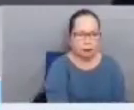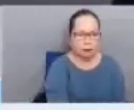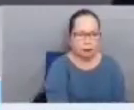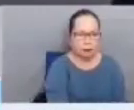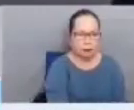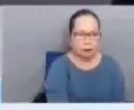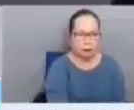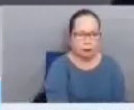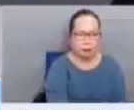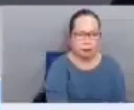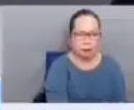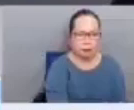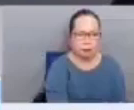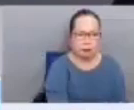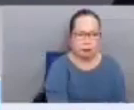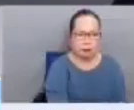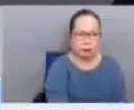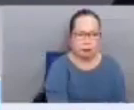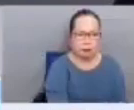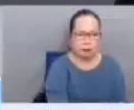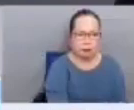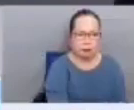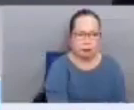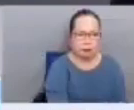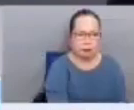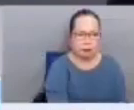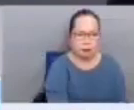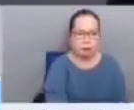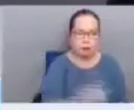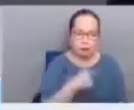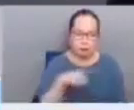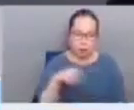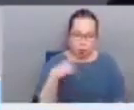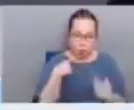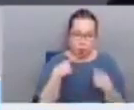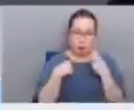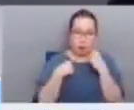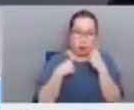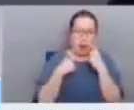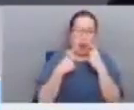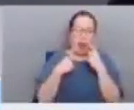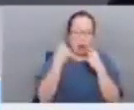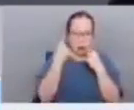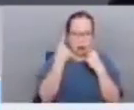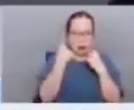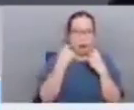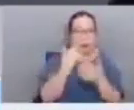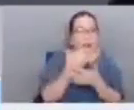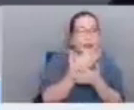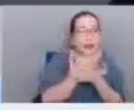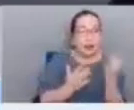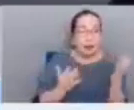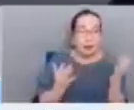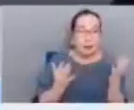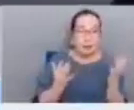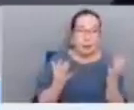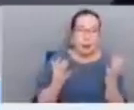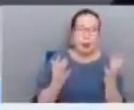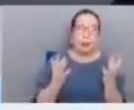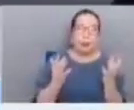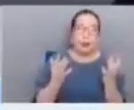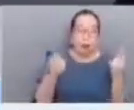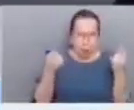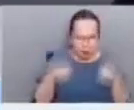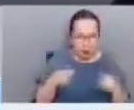umutang up to 100,000 a year. And for the next 5 years habang yung anak o pamangkin ninyo nag-aaral, wala po